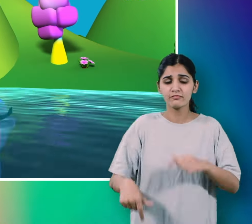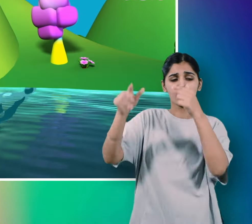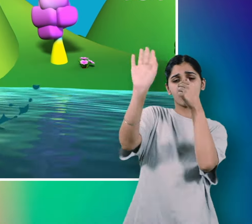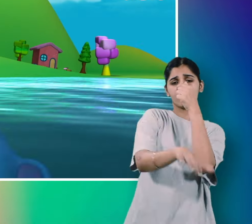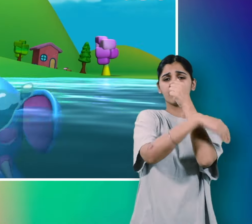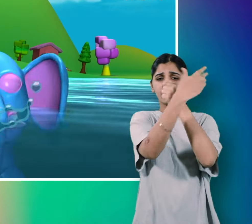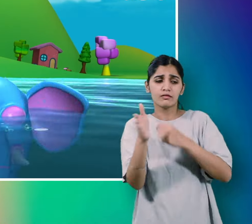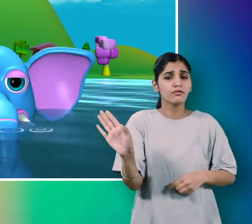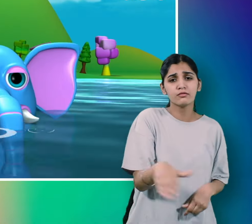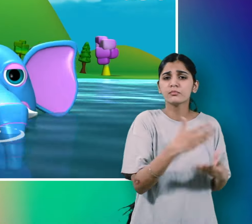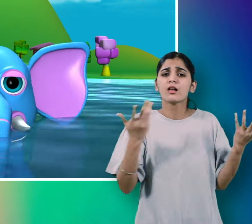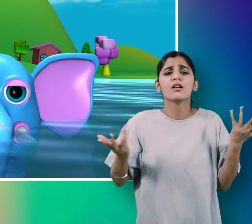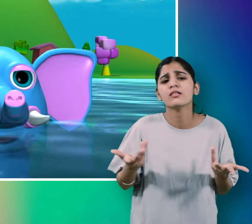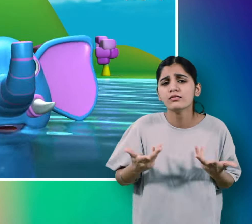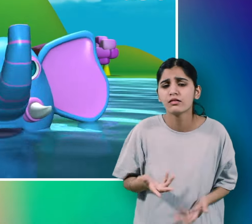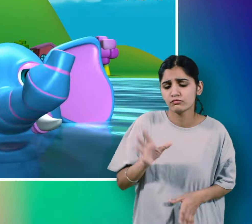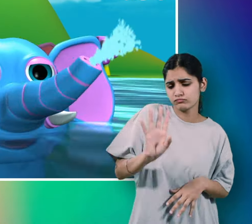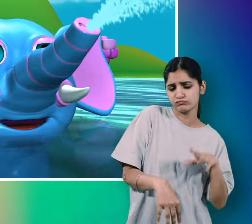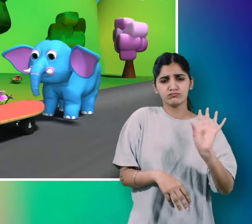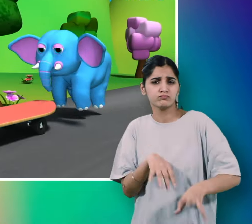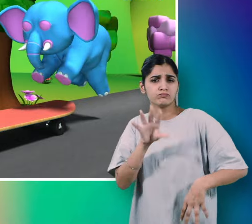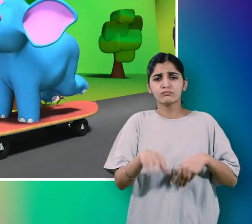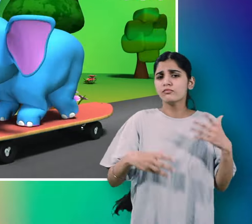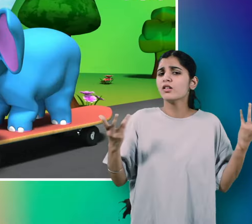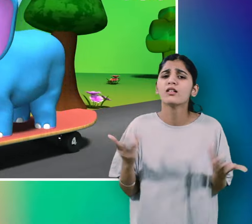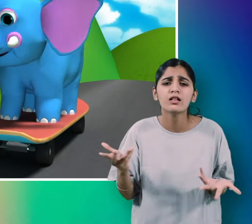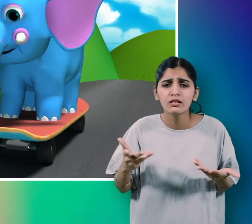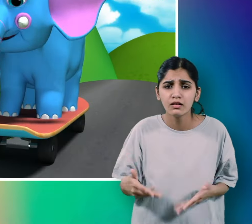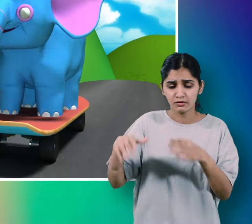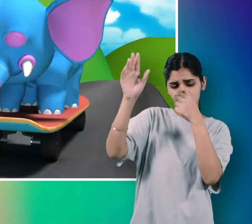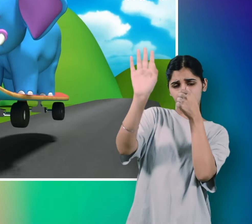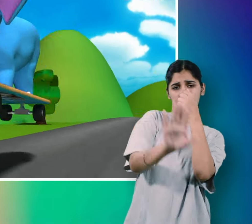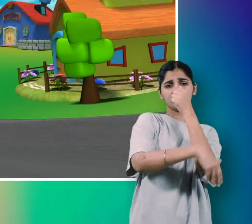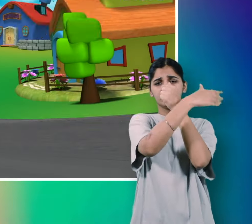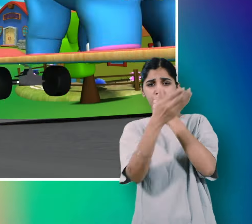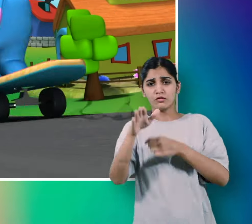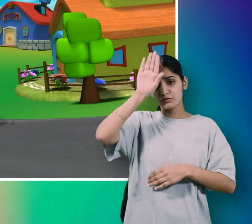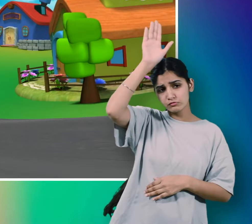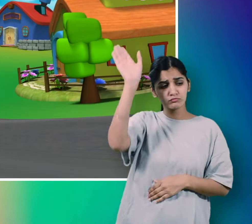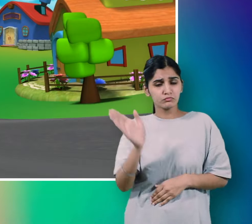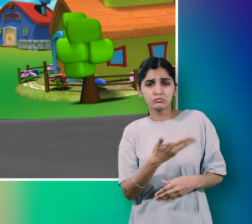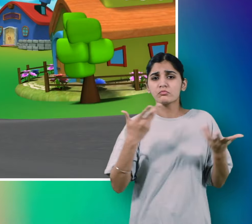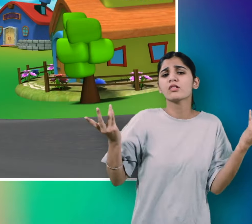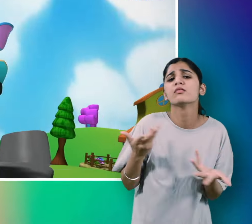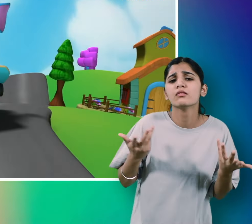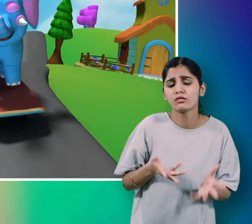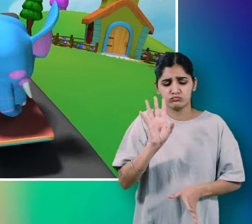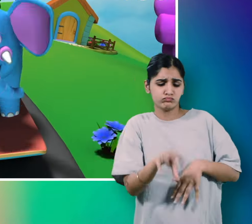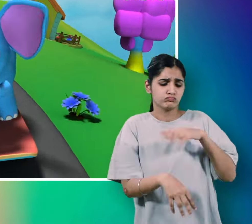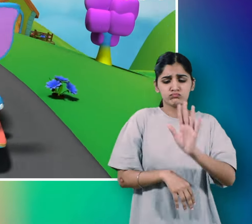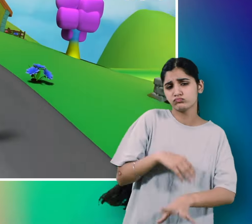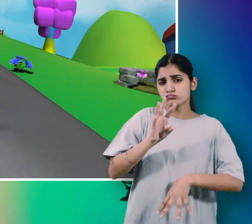करो हाथी राजा कहां चले सूद हिला के कहां चले हाथी राजा कहां